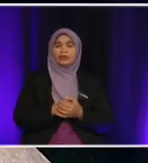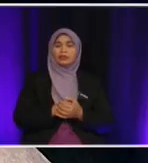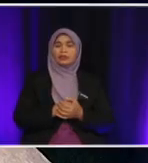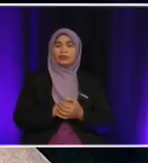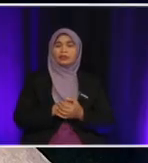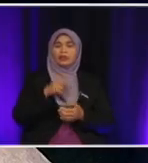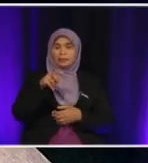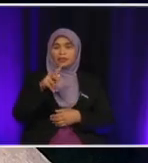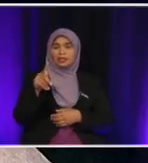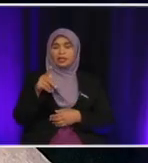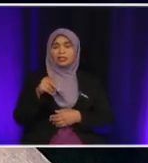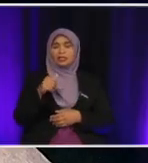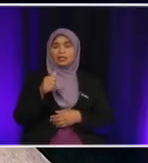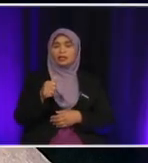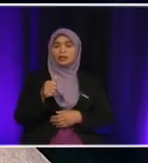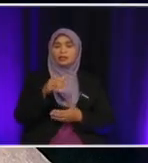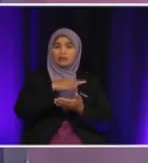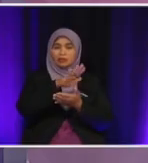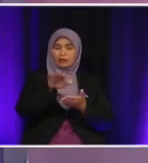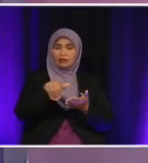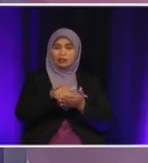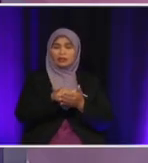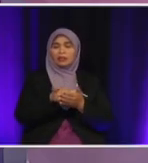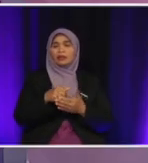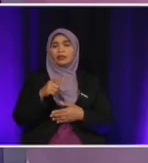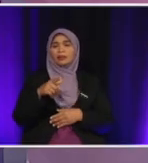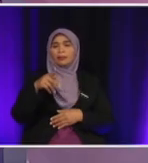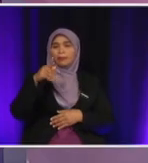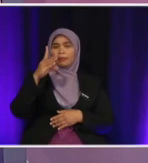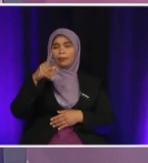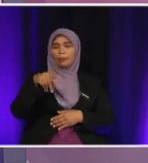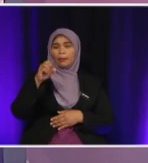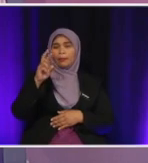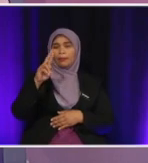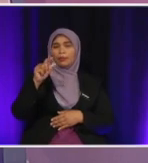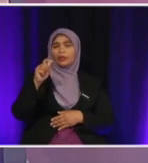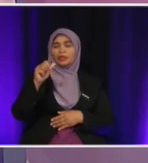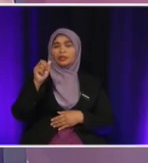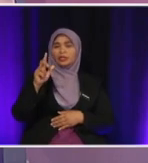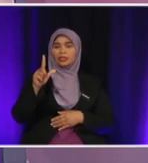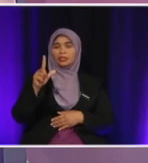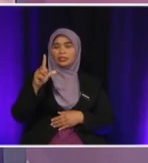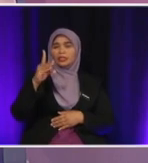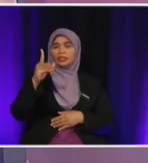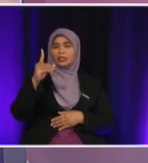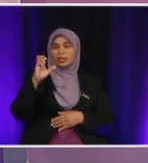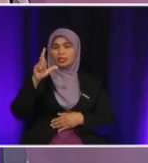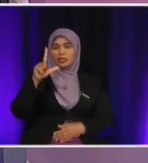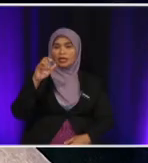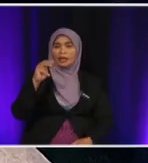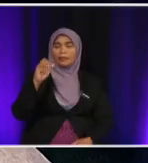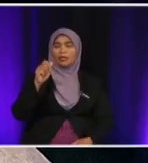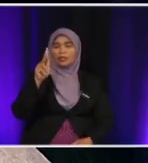pastikan anda anda semua melayari yaitu pelantar delima KPN